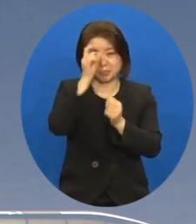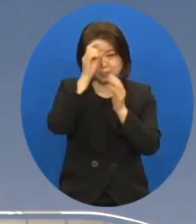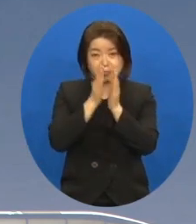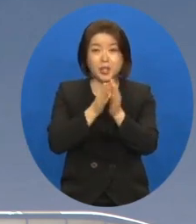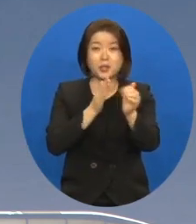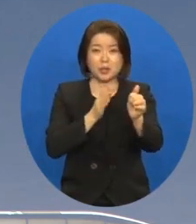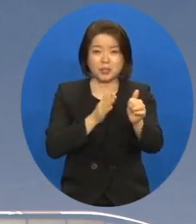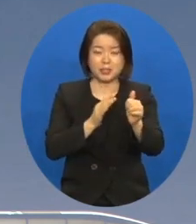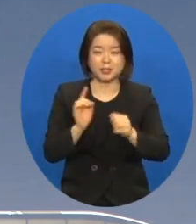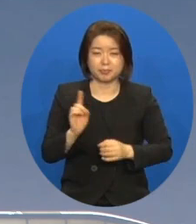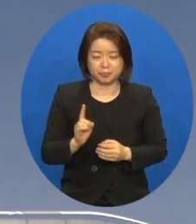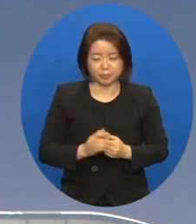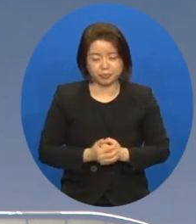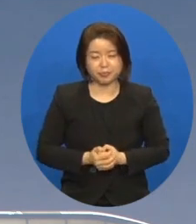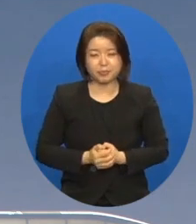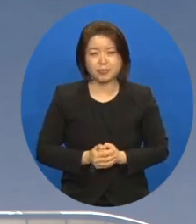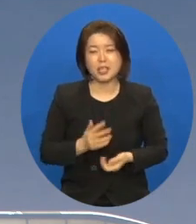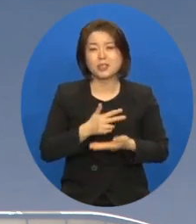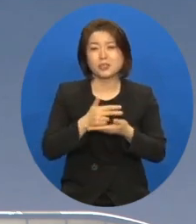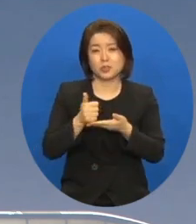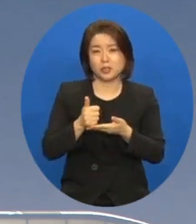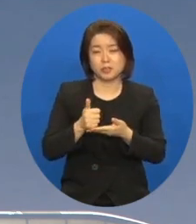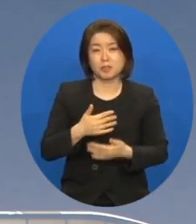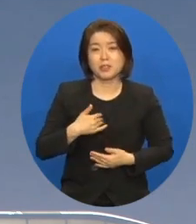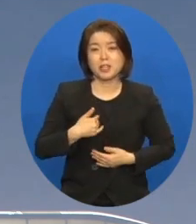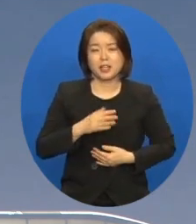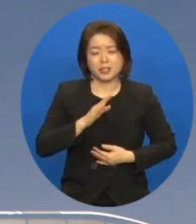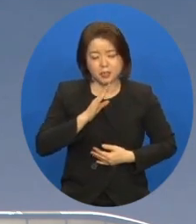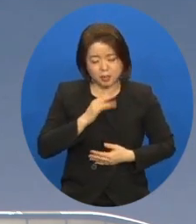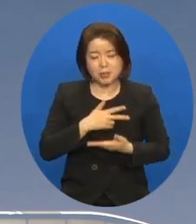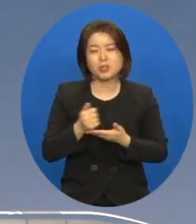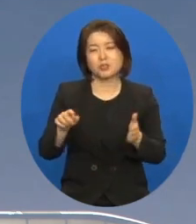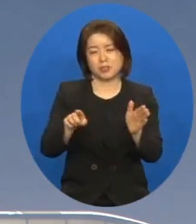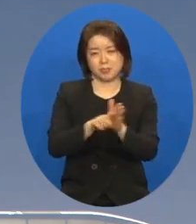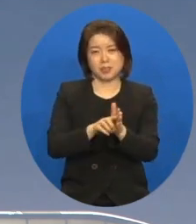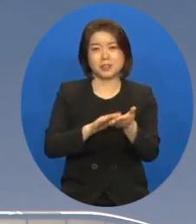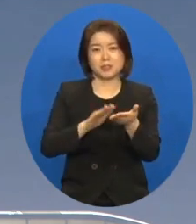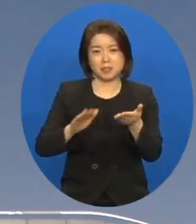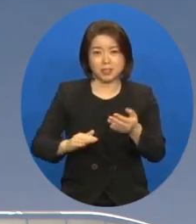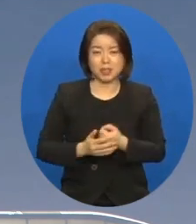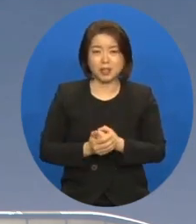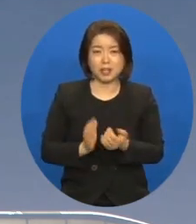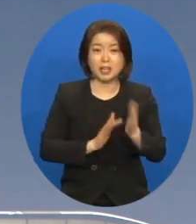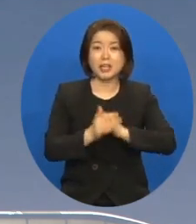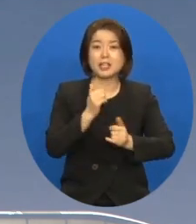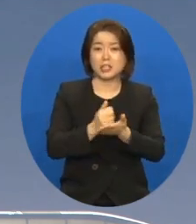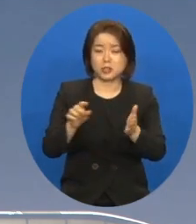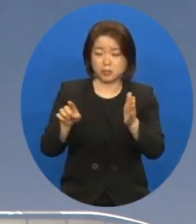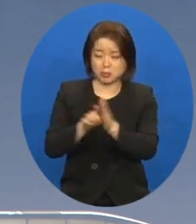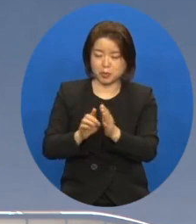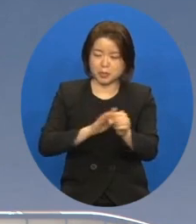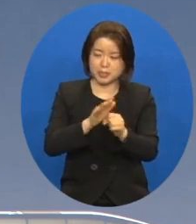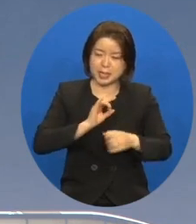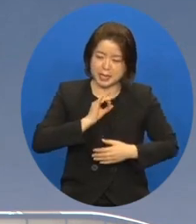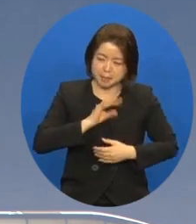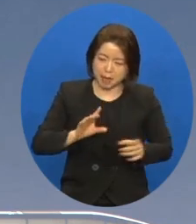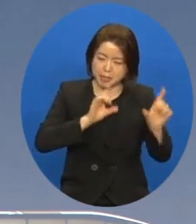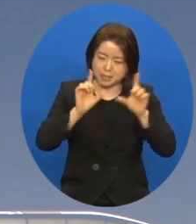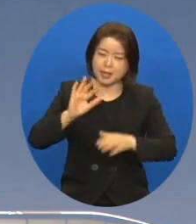기도합시다. 주님, 제가 정말 주님을 믿습니다. 예수님을 믿고 사랑만 하며 살게